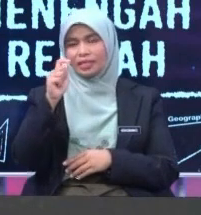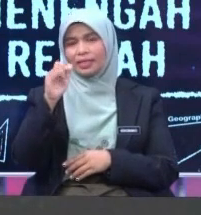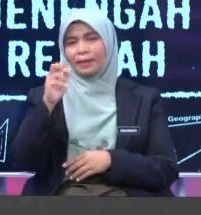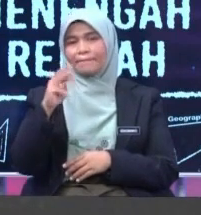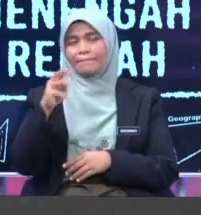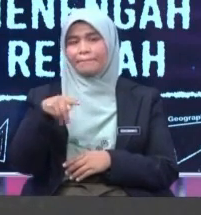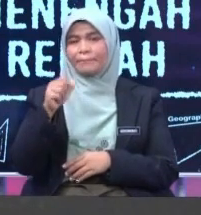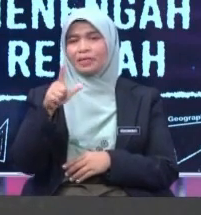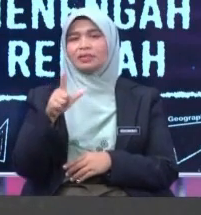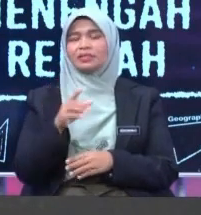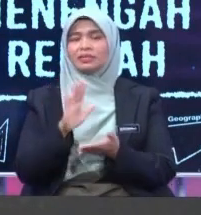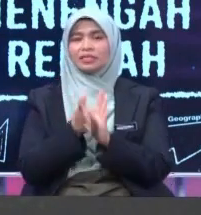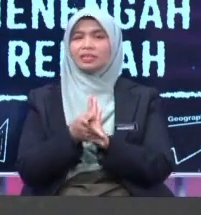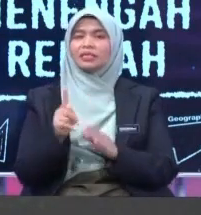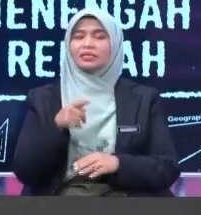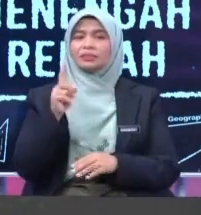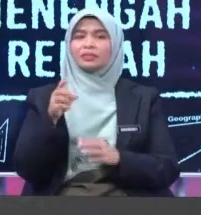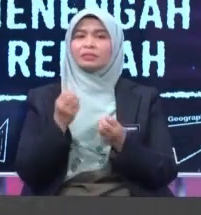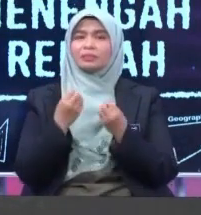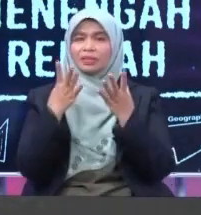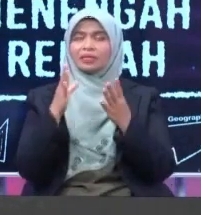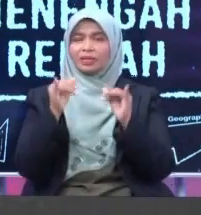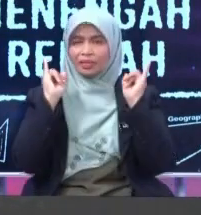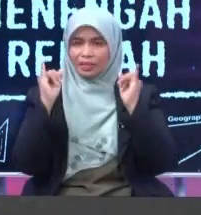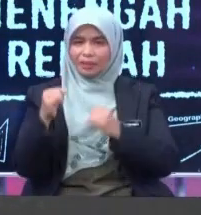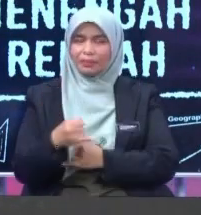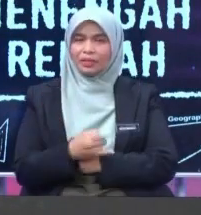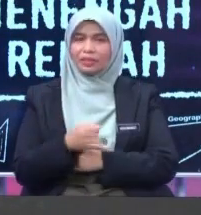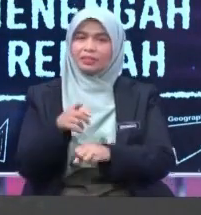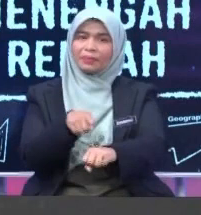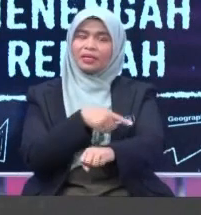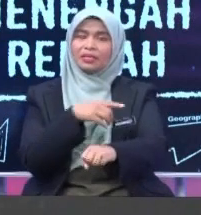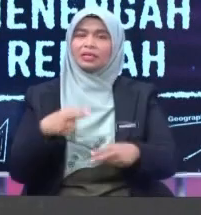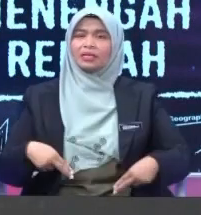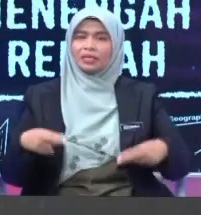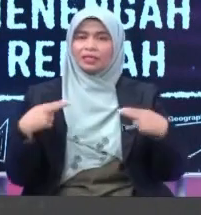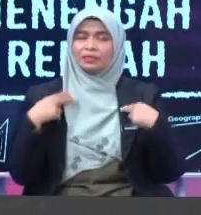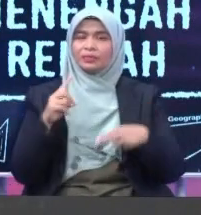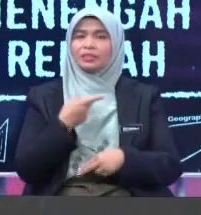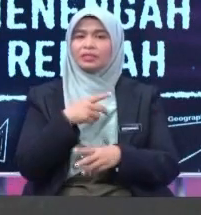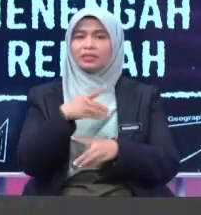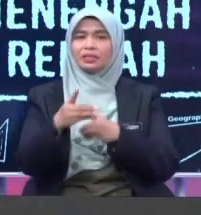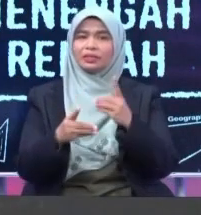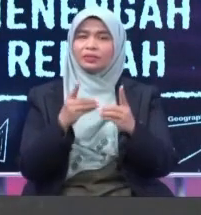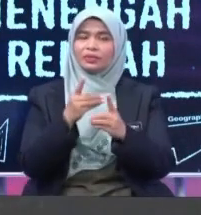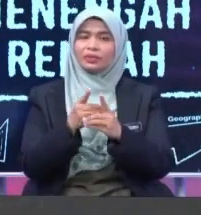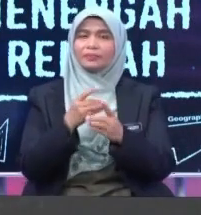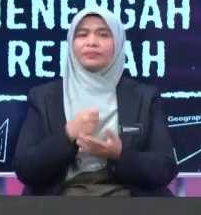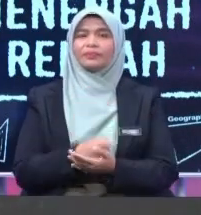kita perlulah memperbanyakkan ibadah sepanjang kehidupan kita di dunia. Okey,